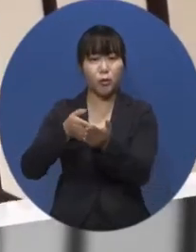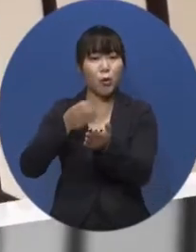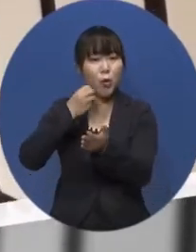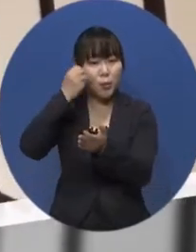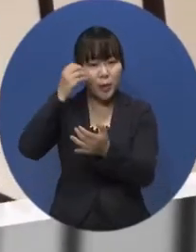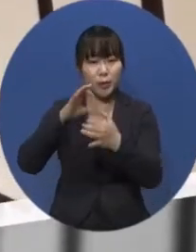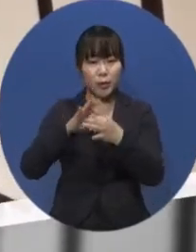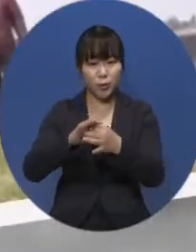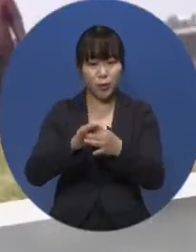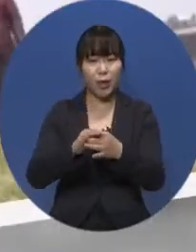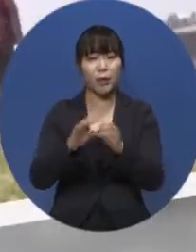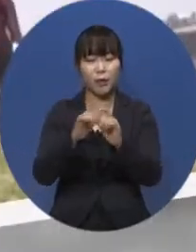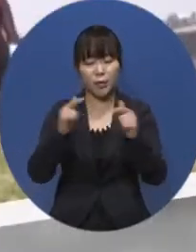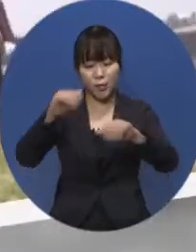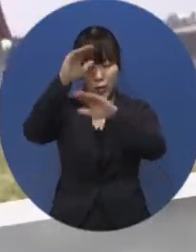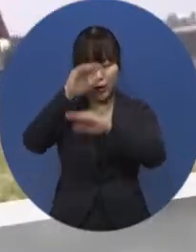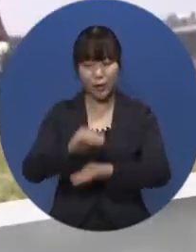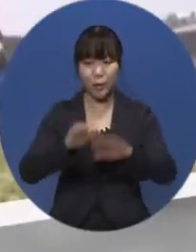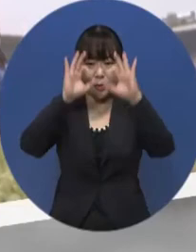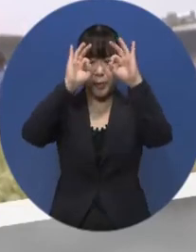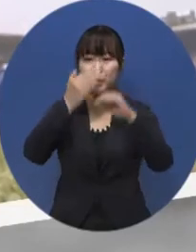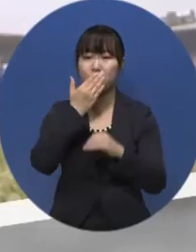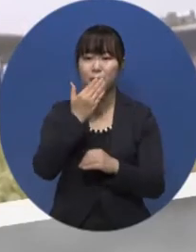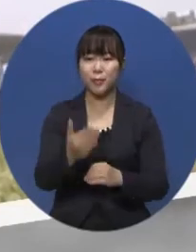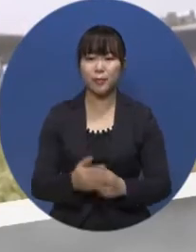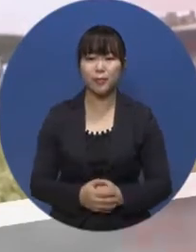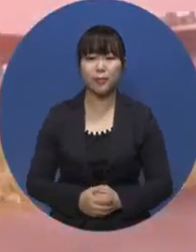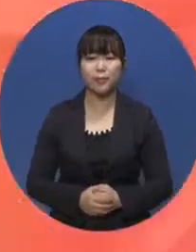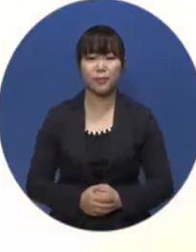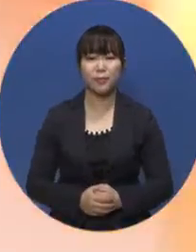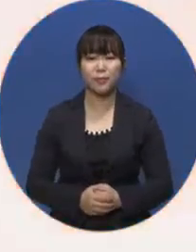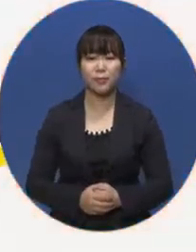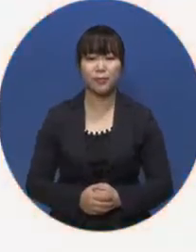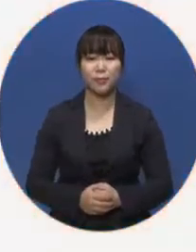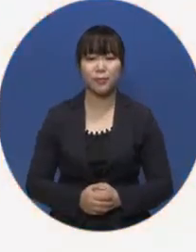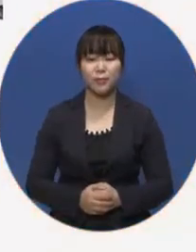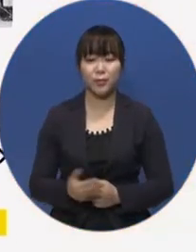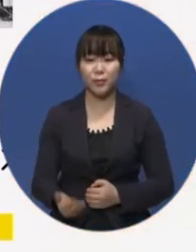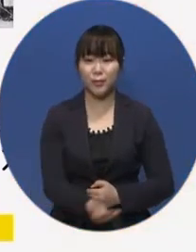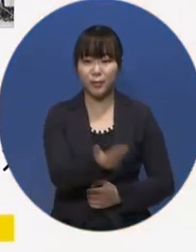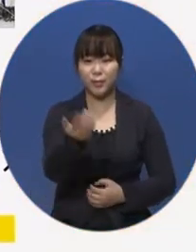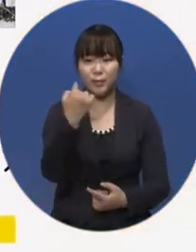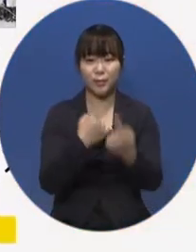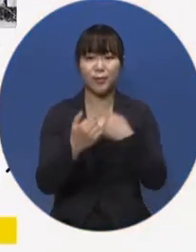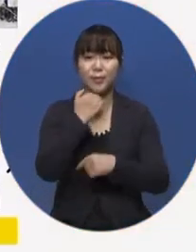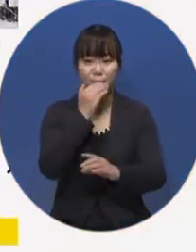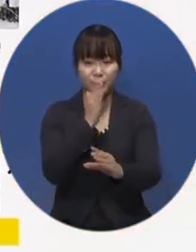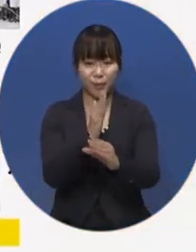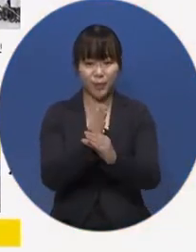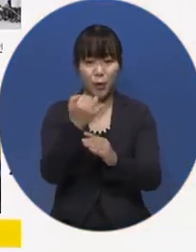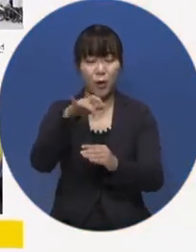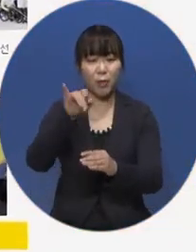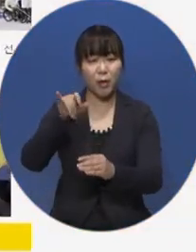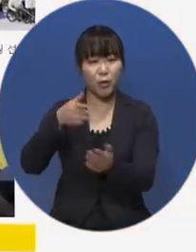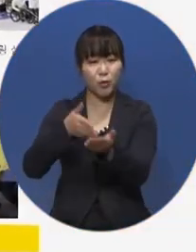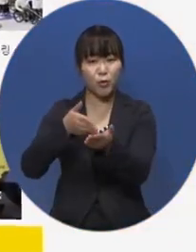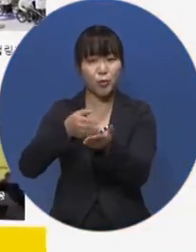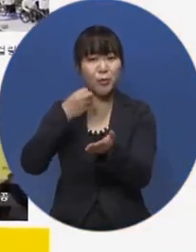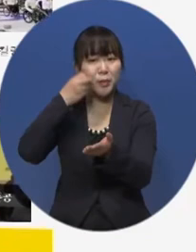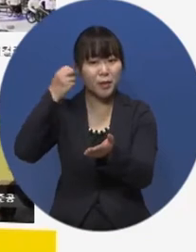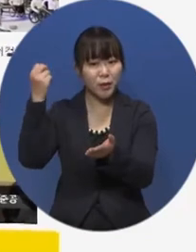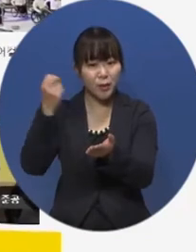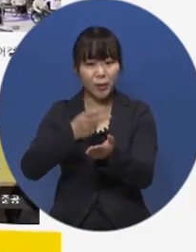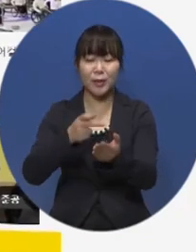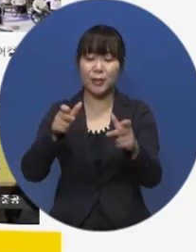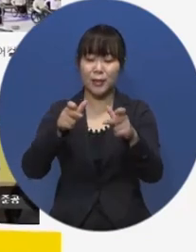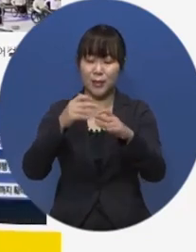웰페어뉴스 홈페이지를 통해 보다 다양한 소식을 접할 수 있습니다. 시청자 여러분의 제보를 기다립니다. 웰페어뉴스